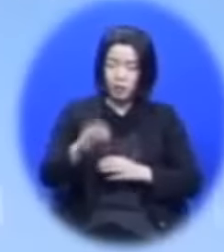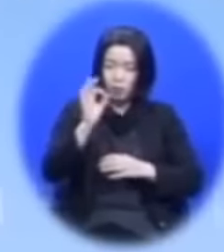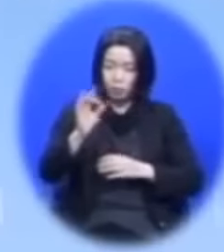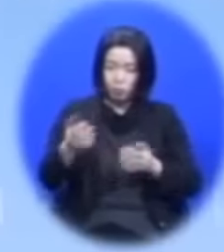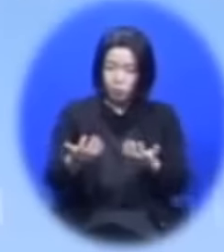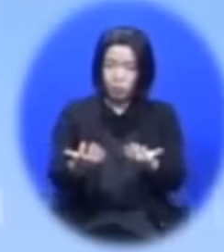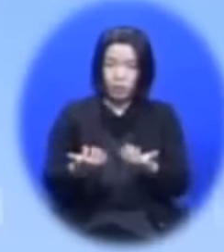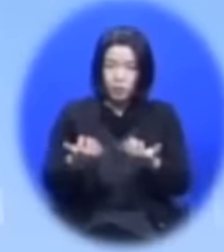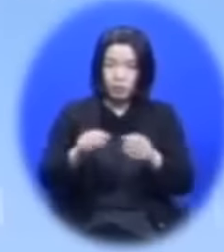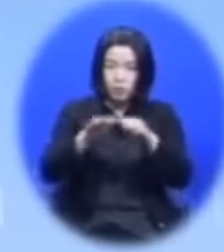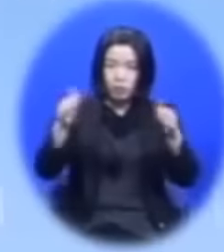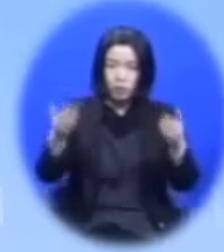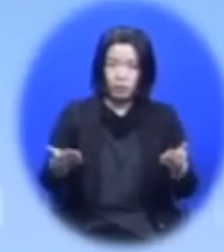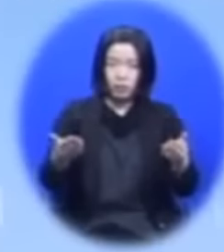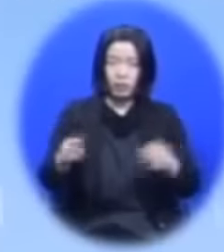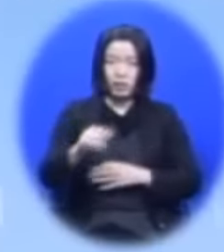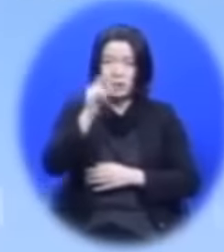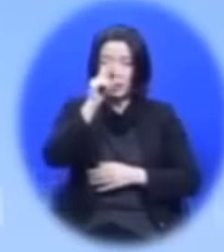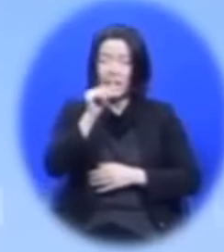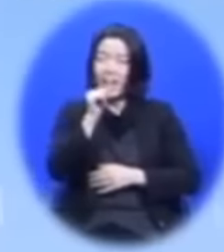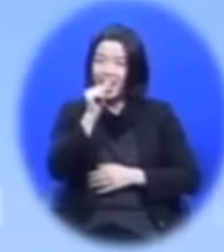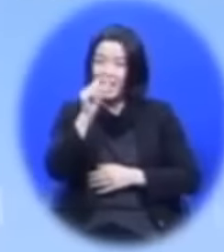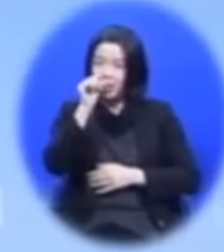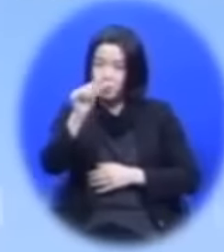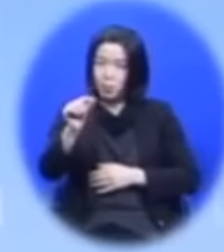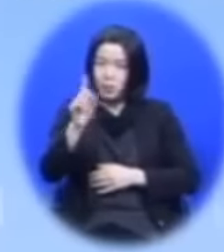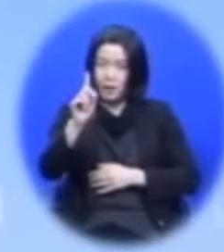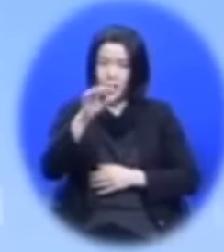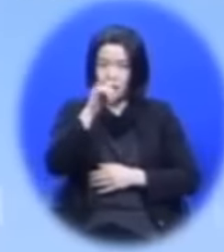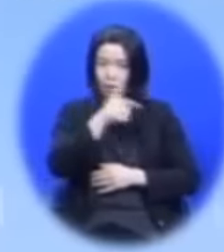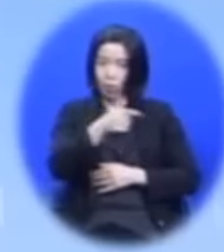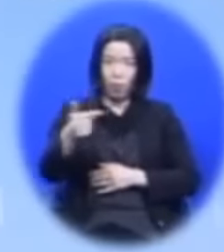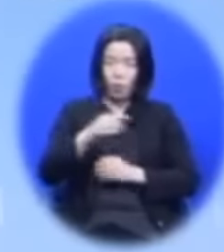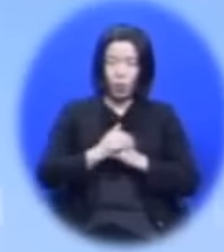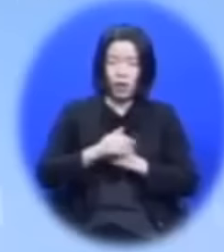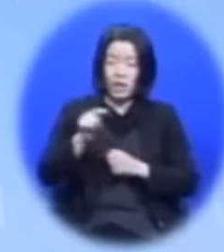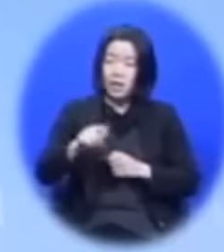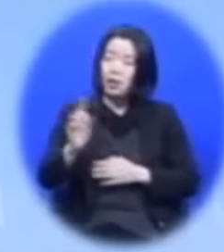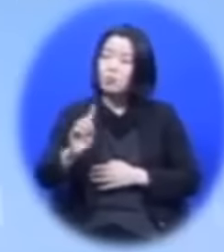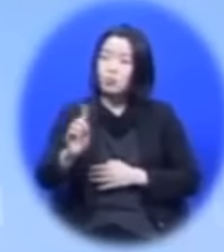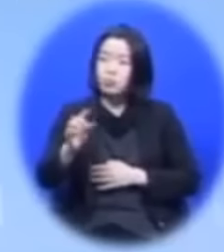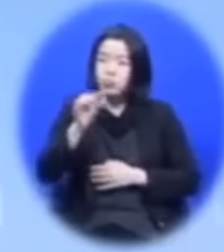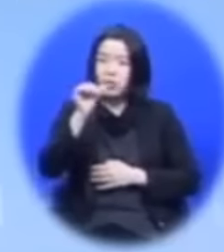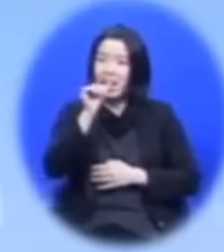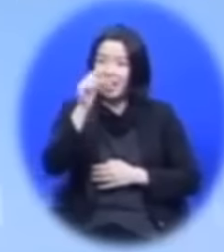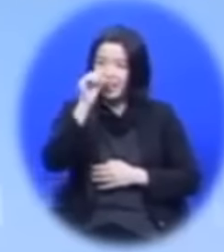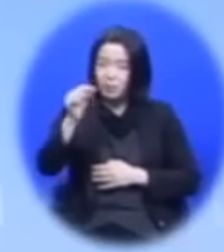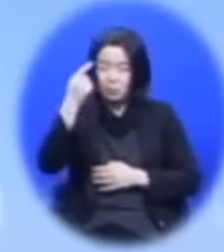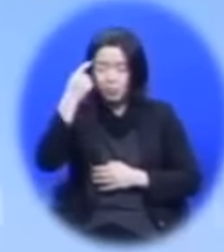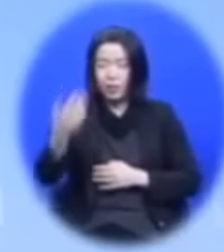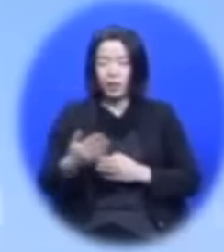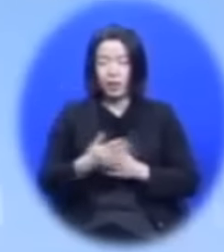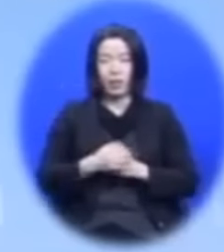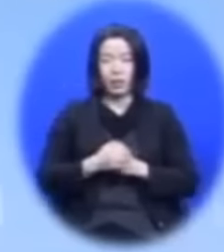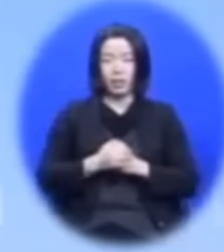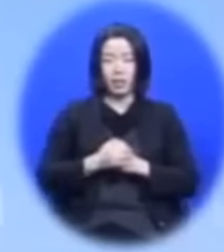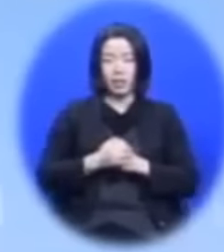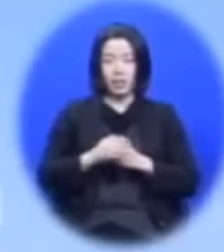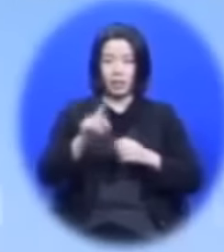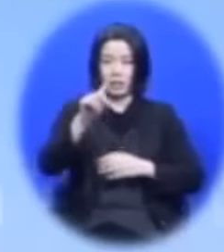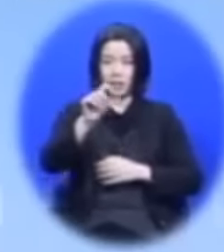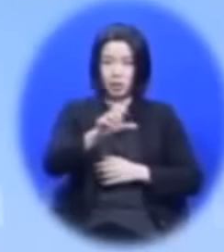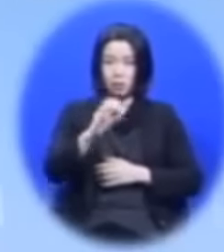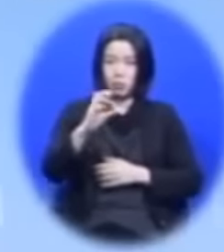안에 못이 하나 있는 겁니다. 큰 못이. 그래서 이게 무슨 못입니까? 라고 말했더니 한 15cm